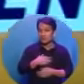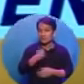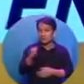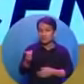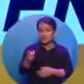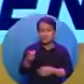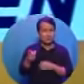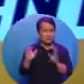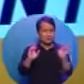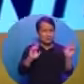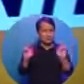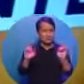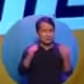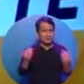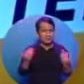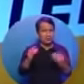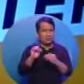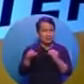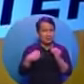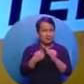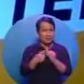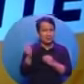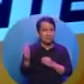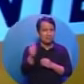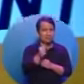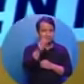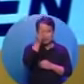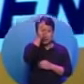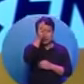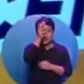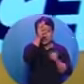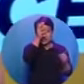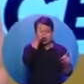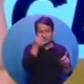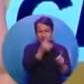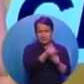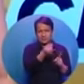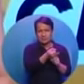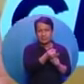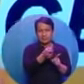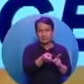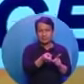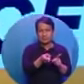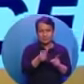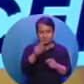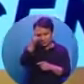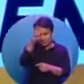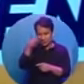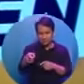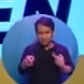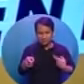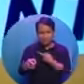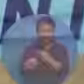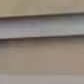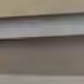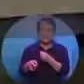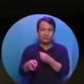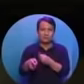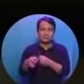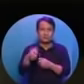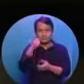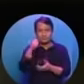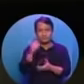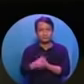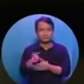ating pasisikatin. Tungkol ito sa isang ama na sinasaktan na ko ng kanyang misis. Ito, panoorin ninyo.